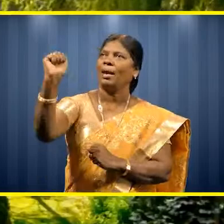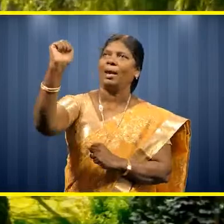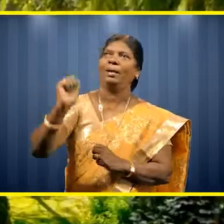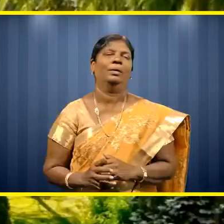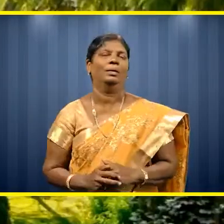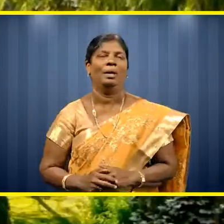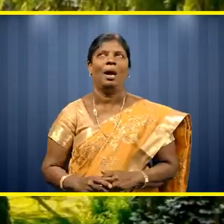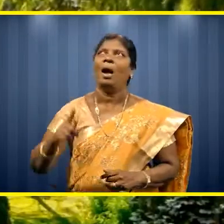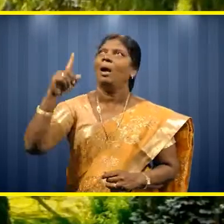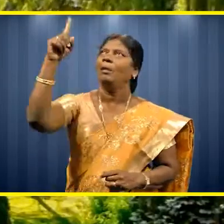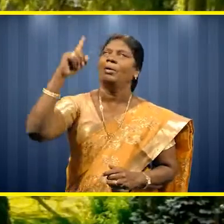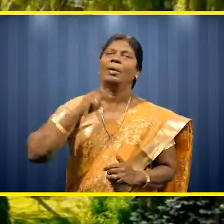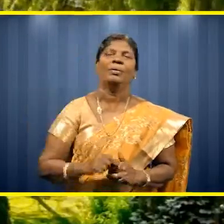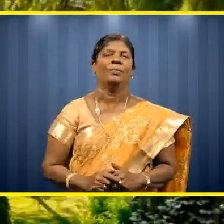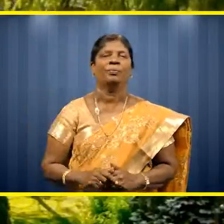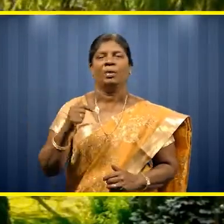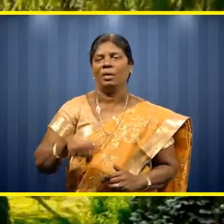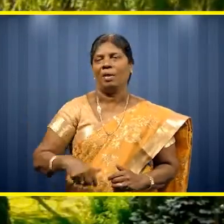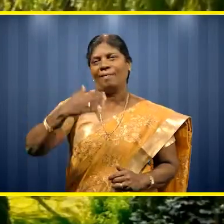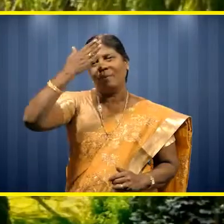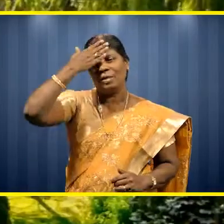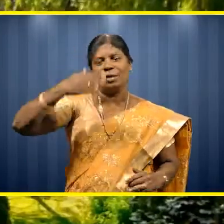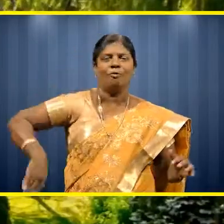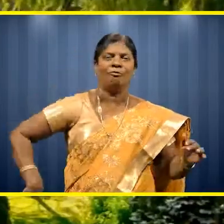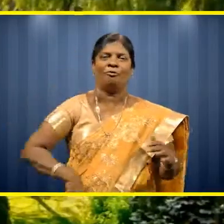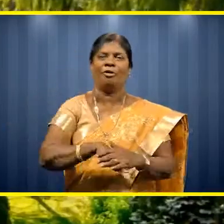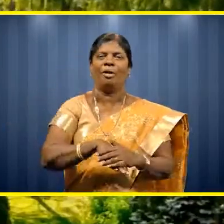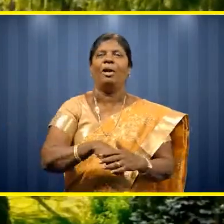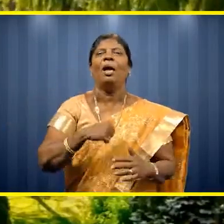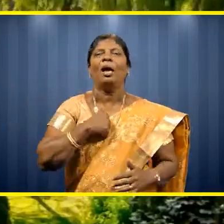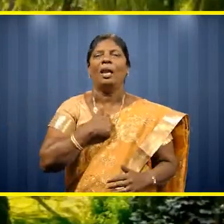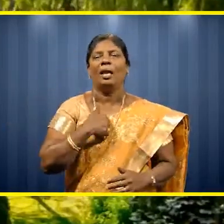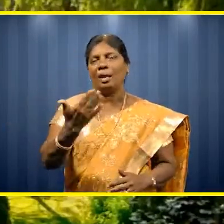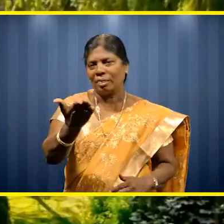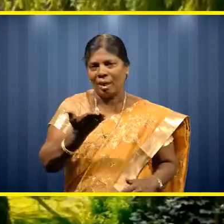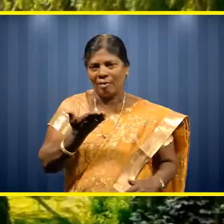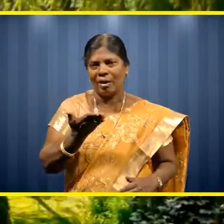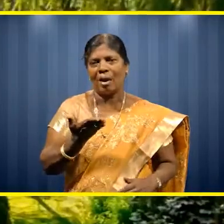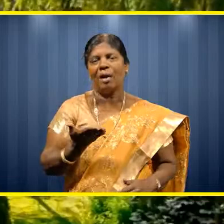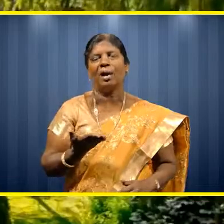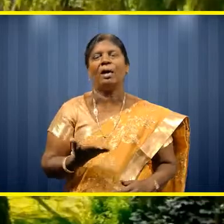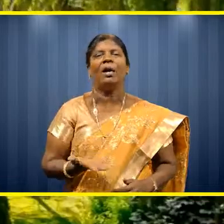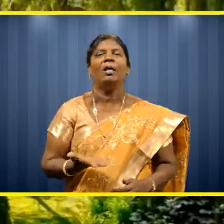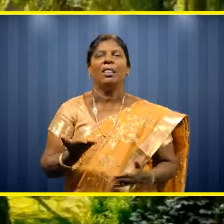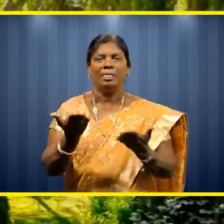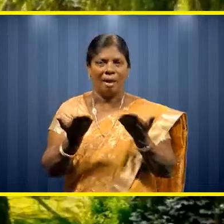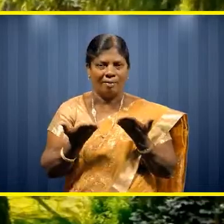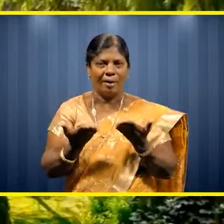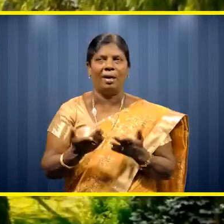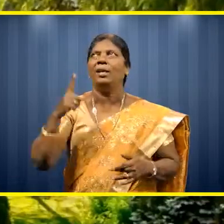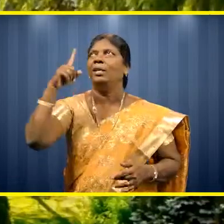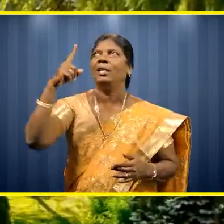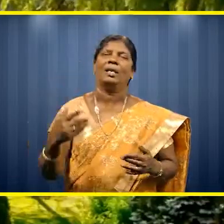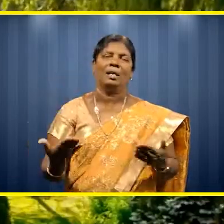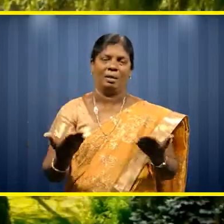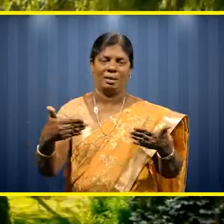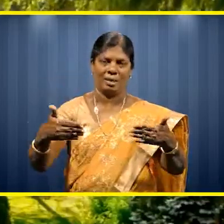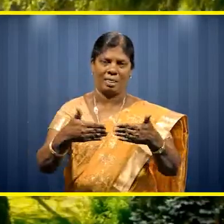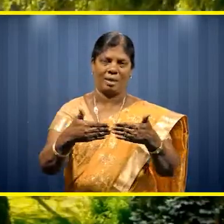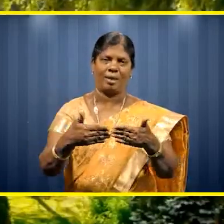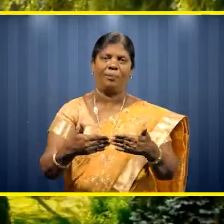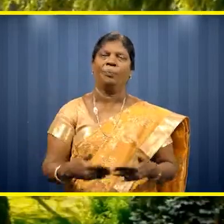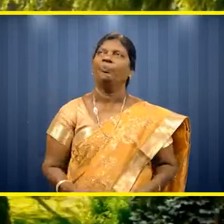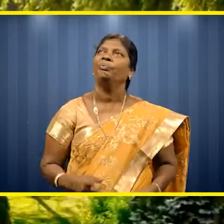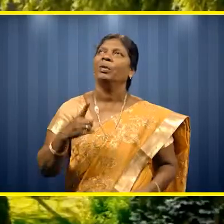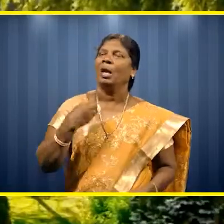இயேசுவின் இடத்திலே கேளுங்கள், ஆண்டவரே இந்த வருடம் முழுவதும் எனக்கு தேவையான தேவைகளை நீர்